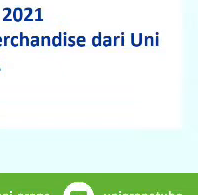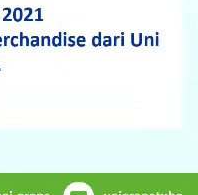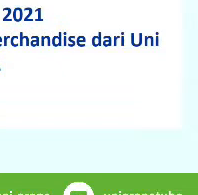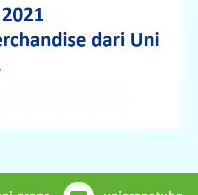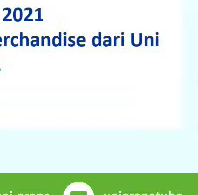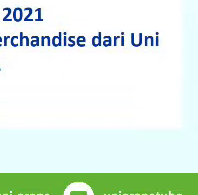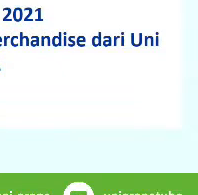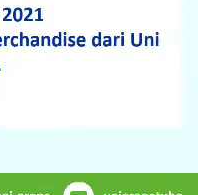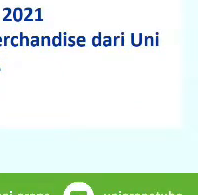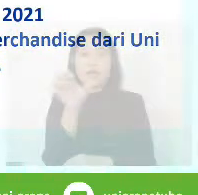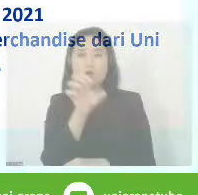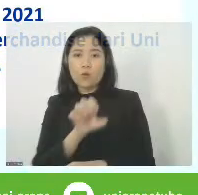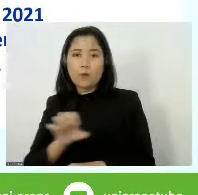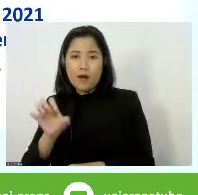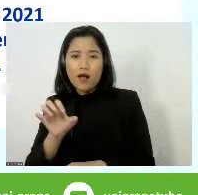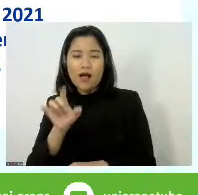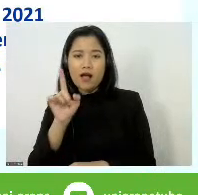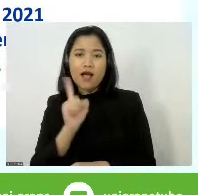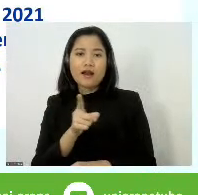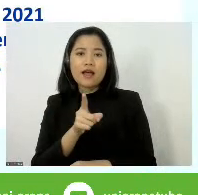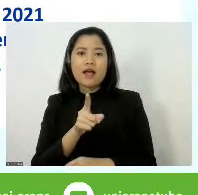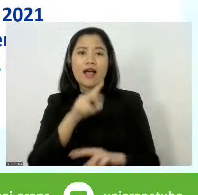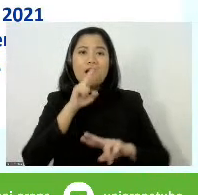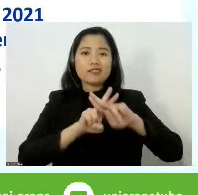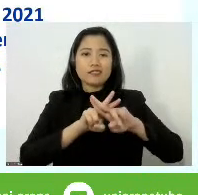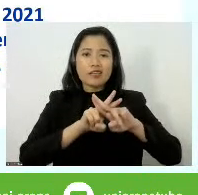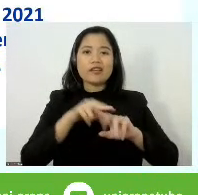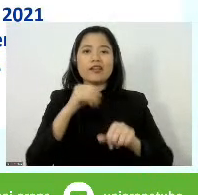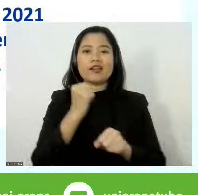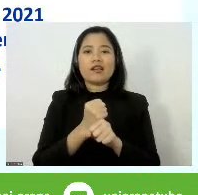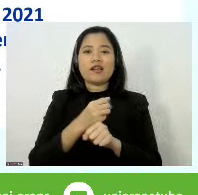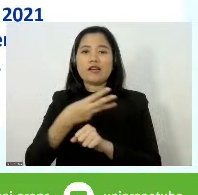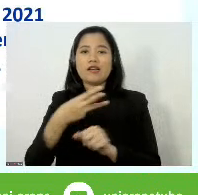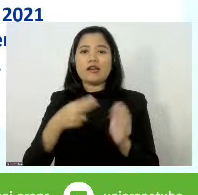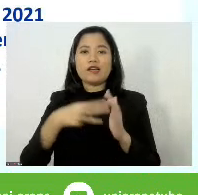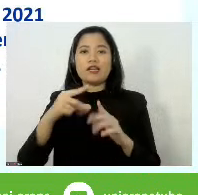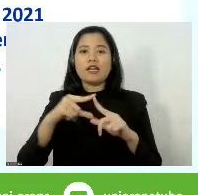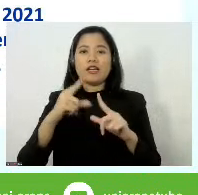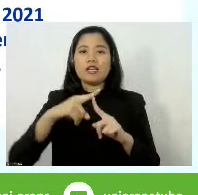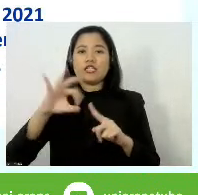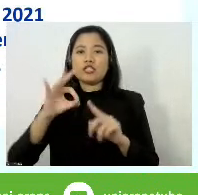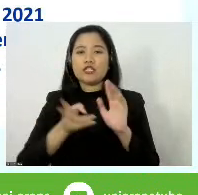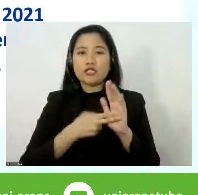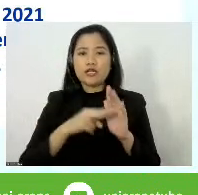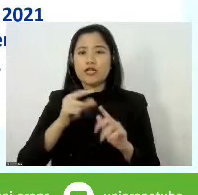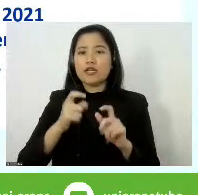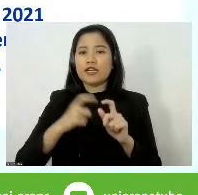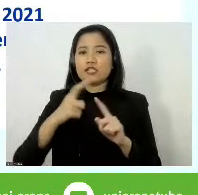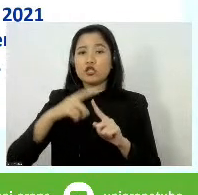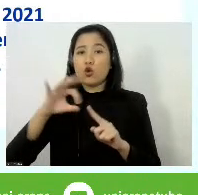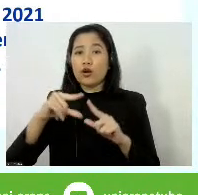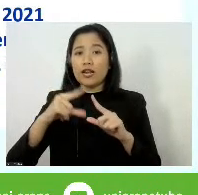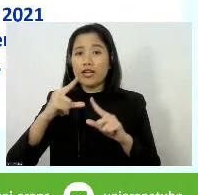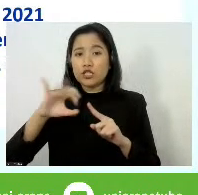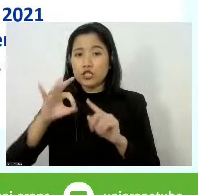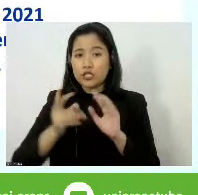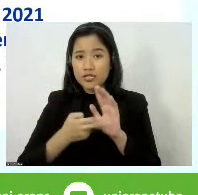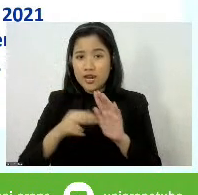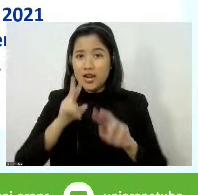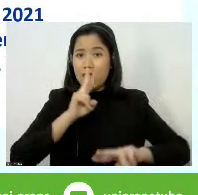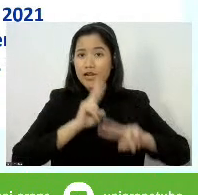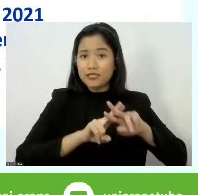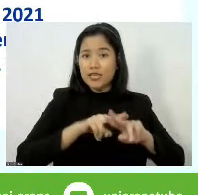langsung dicantumin hestek efeknya adalah Generation restoration ID dan juga hashtag Generation restauration juga hashtag